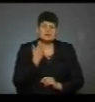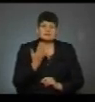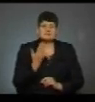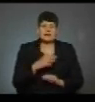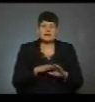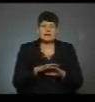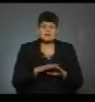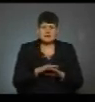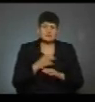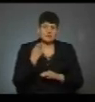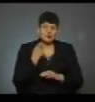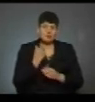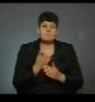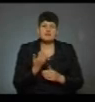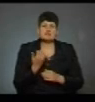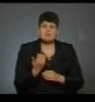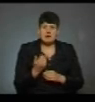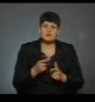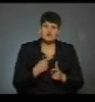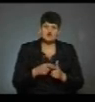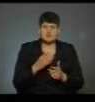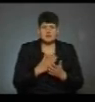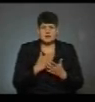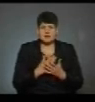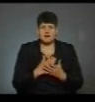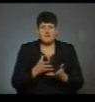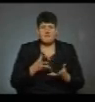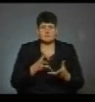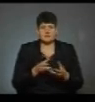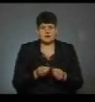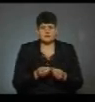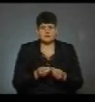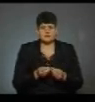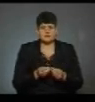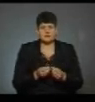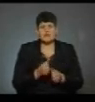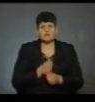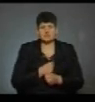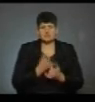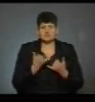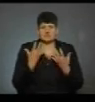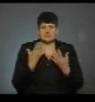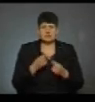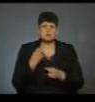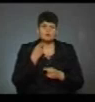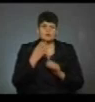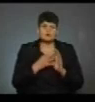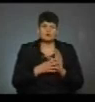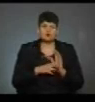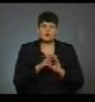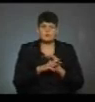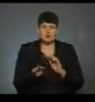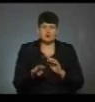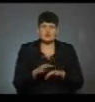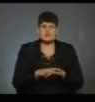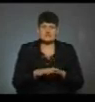населення боргує перед вами і чи є механізми впливу? На жаль, на сьогоднішній день заборгованість складає 90 мільйонів населення